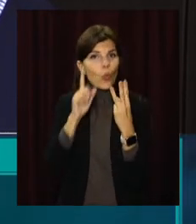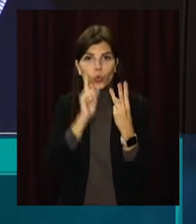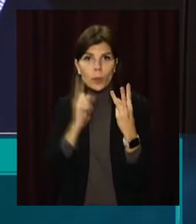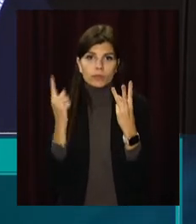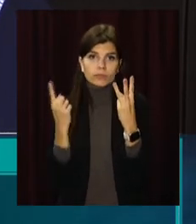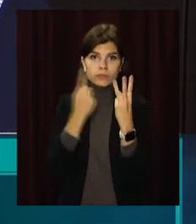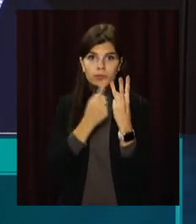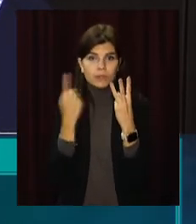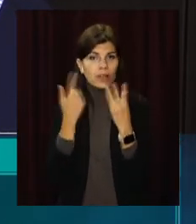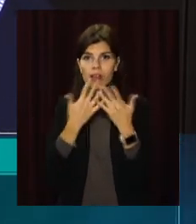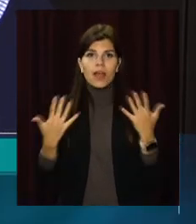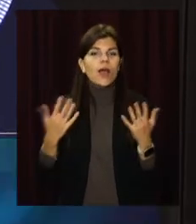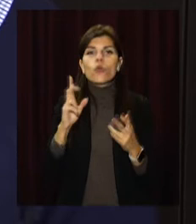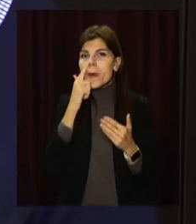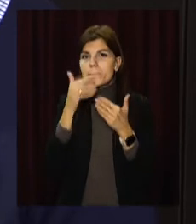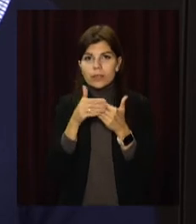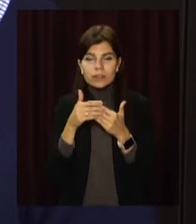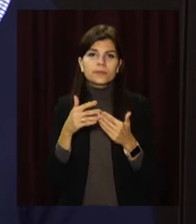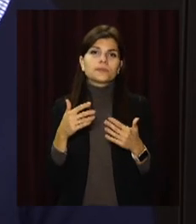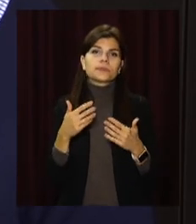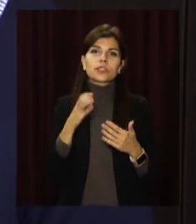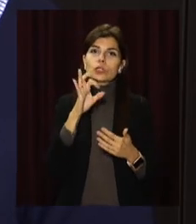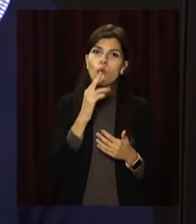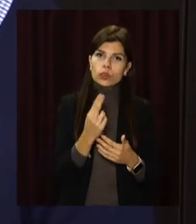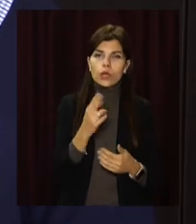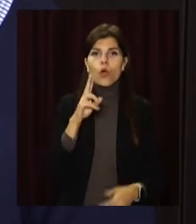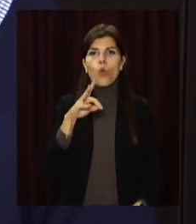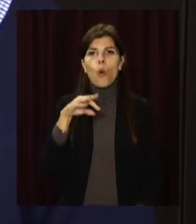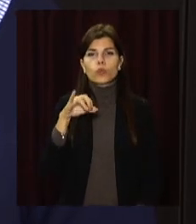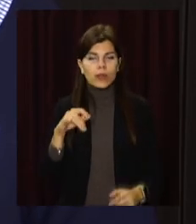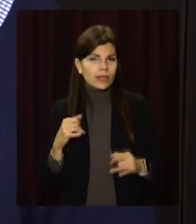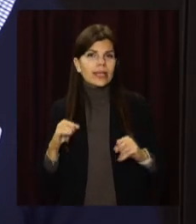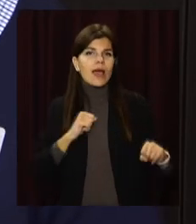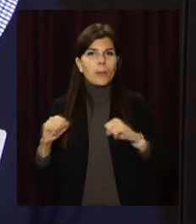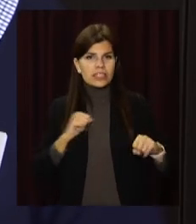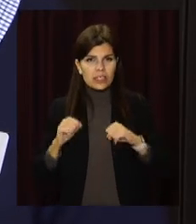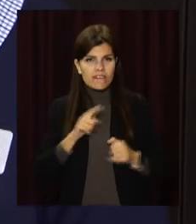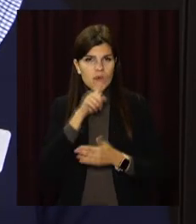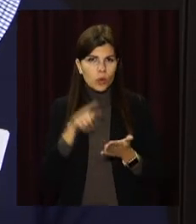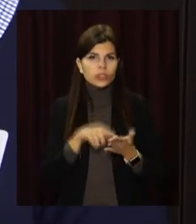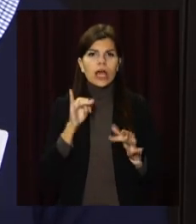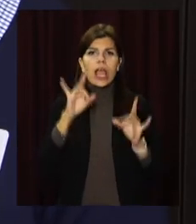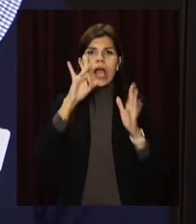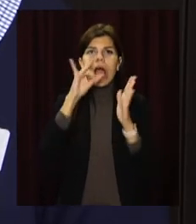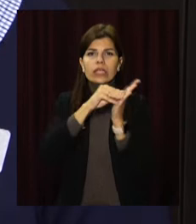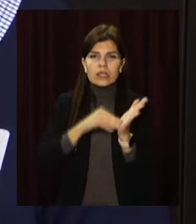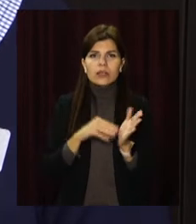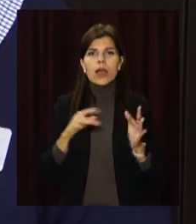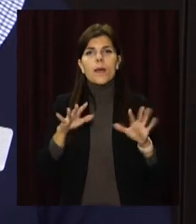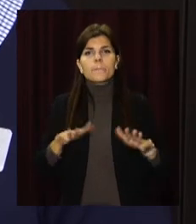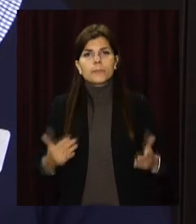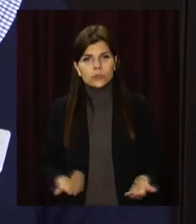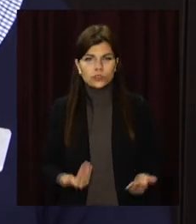Всі послуги є, і комунальні, і соціальні, і адміністративні, і реєстрація місця проживання, і от